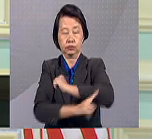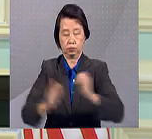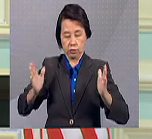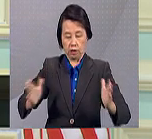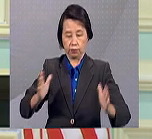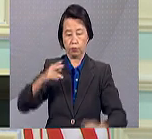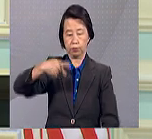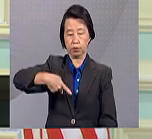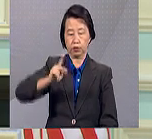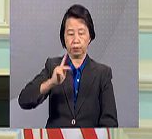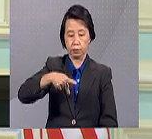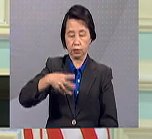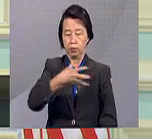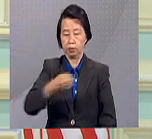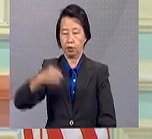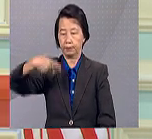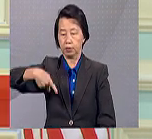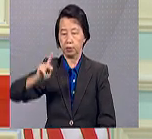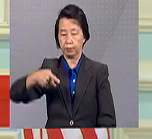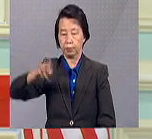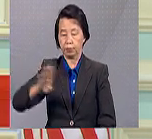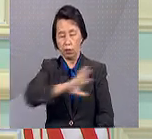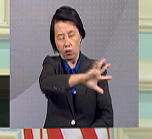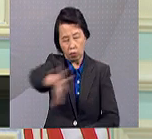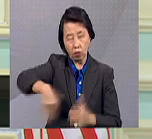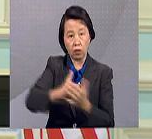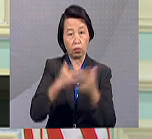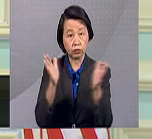tempoh PKP dan PKPB berjumlah